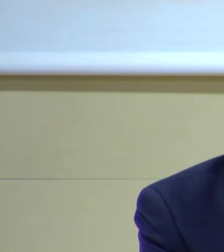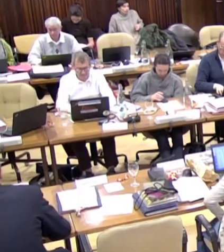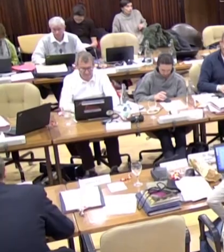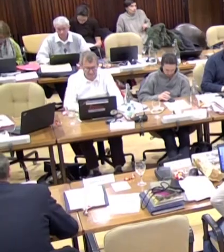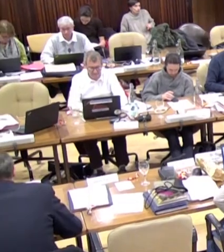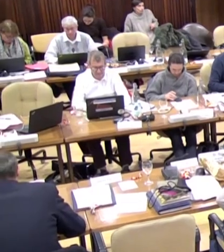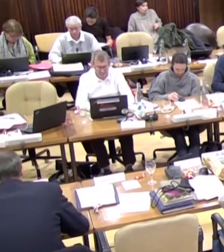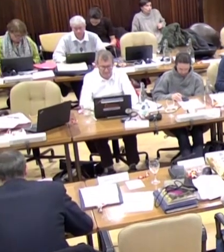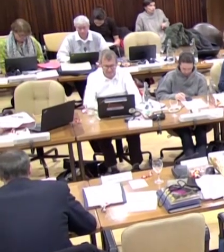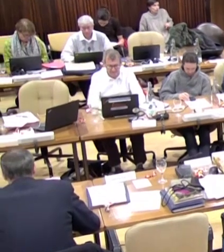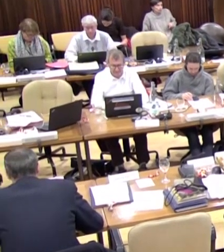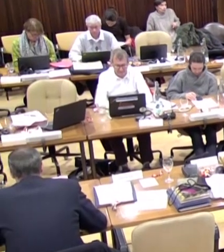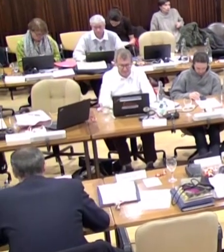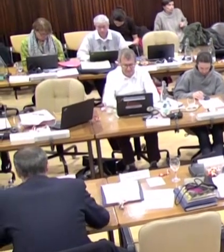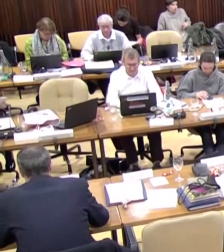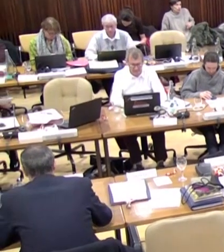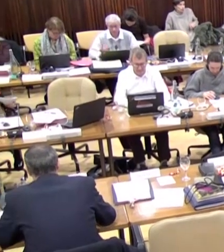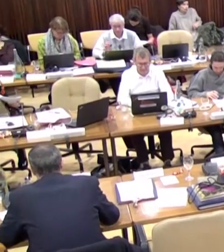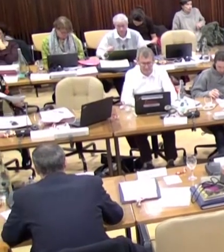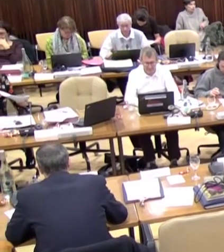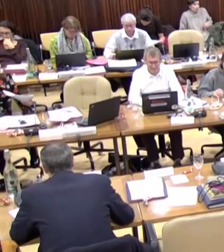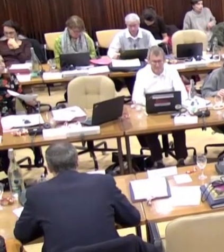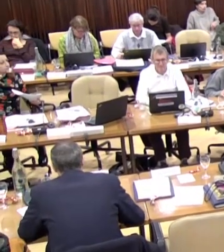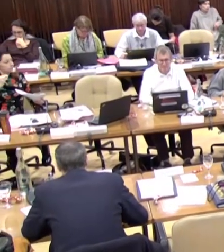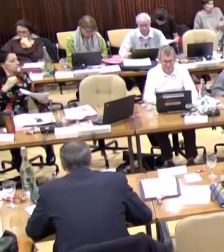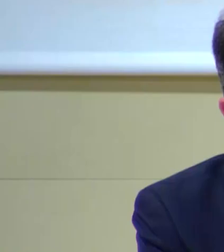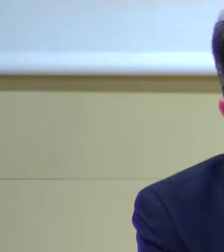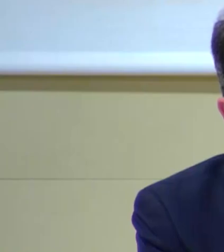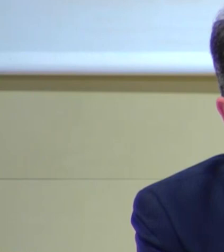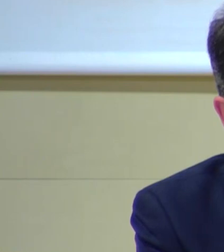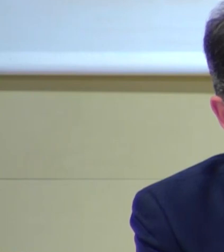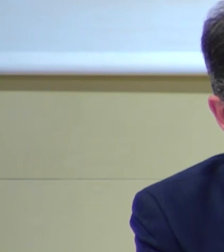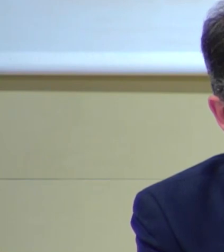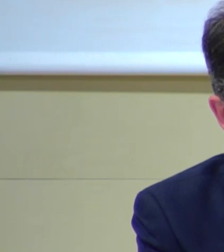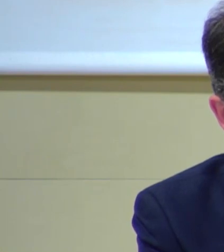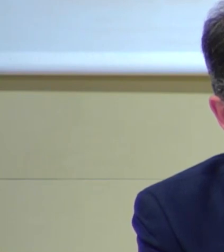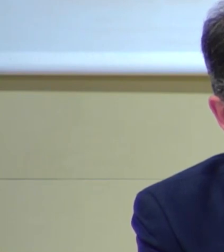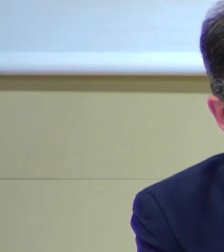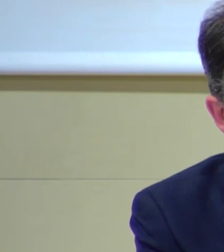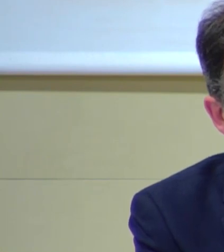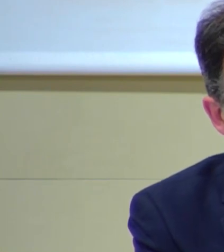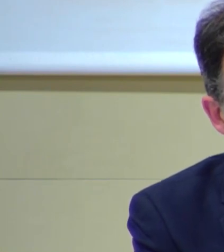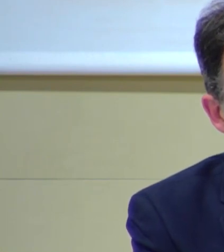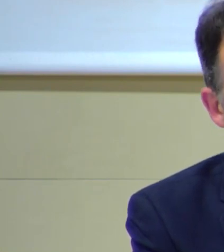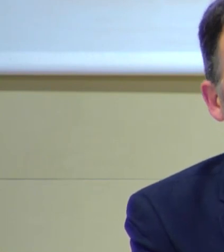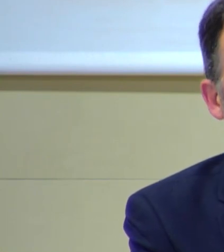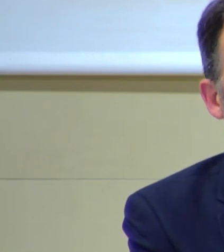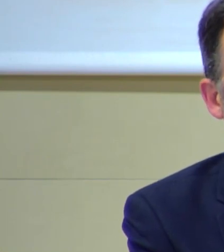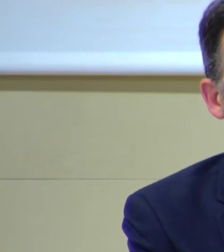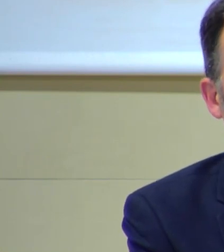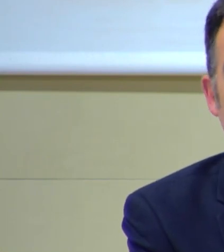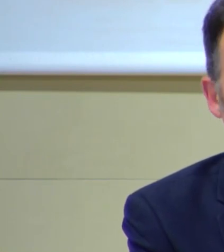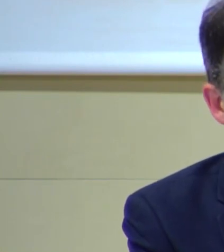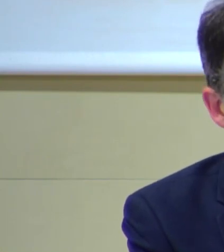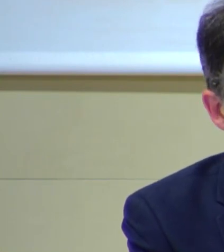qui s'obtient qui votent contre qui vote pour unanimité libération adopté l'a47 tarification et convention d'occupation du domaine public pour les